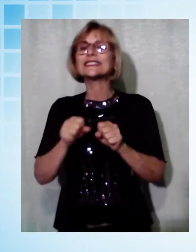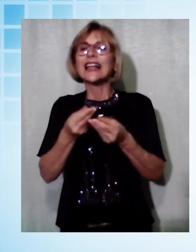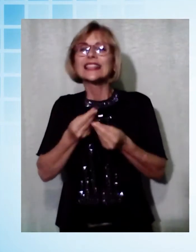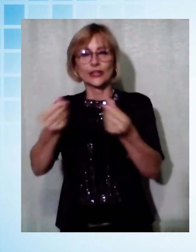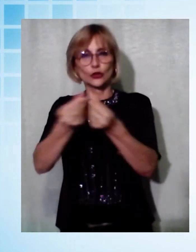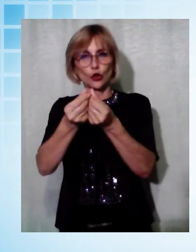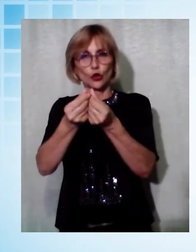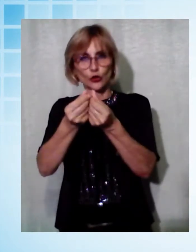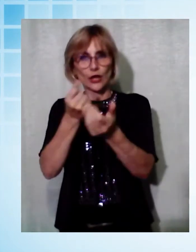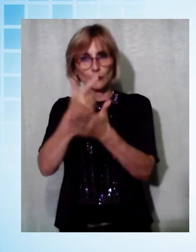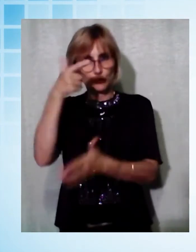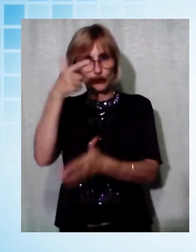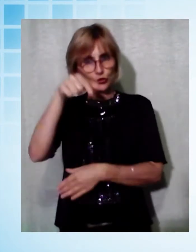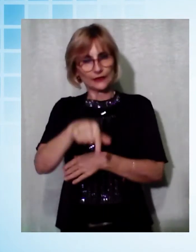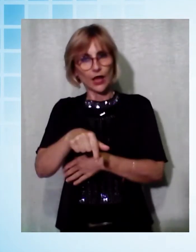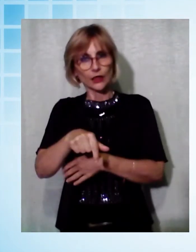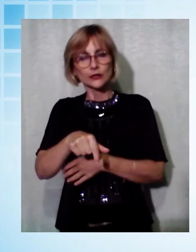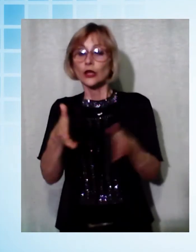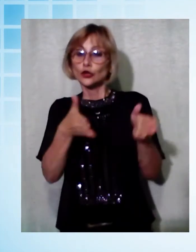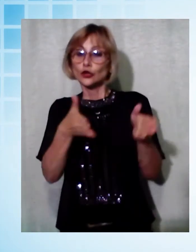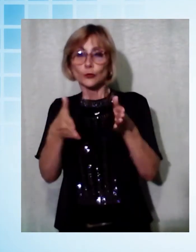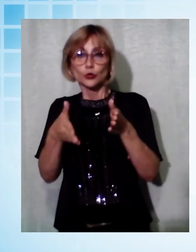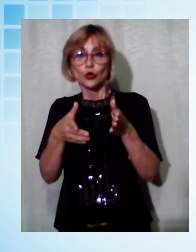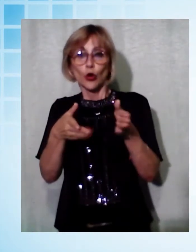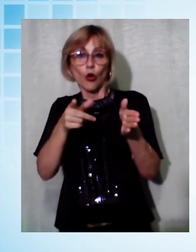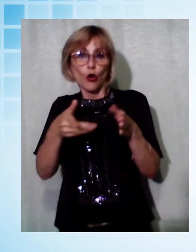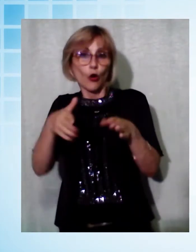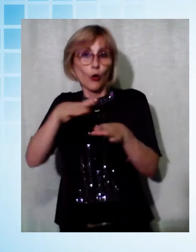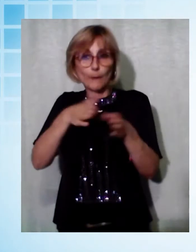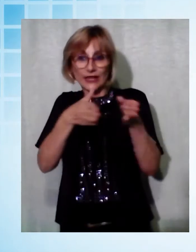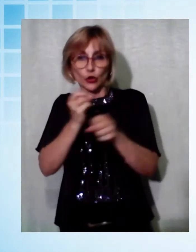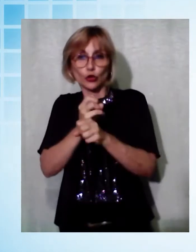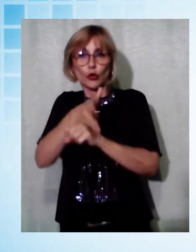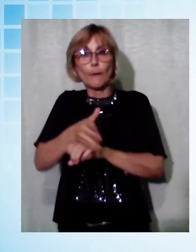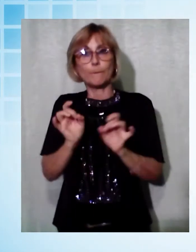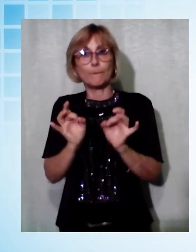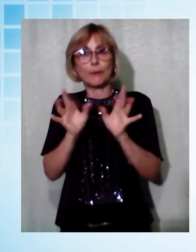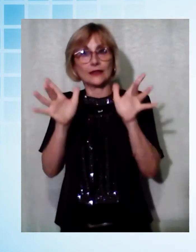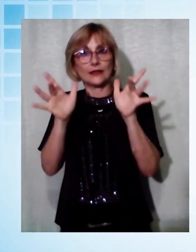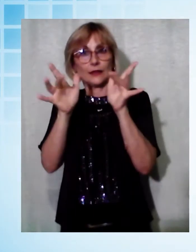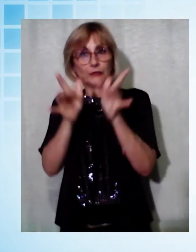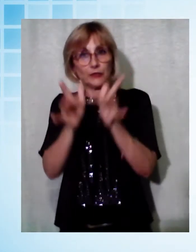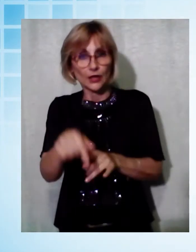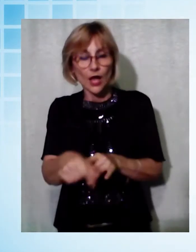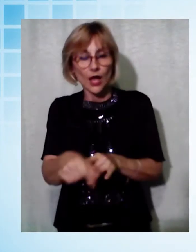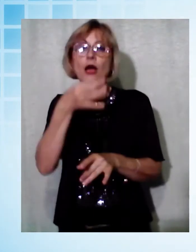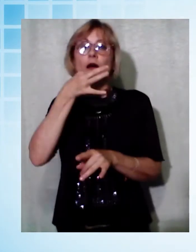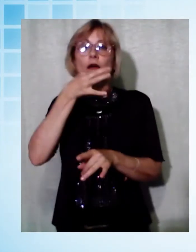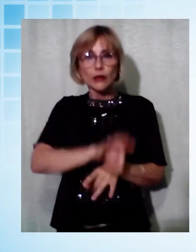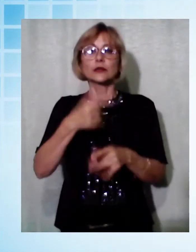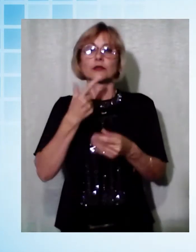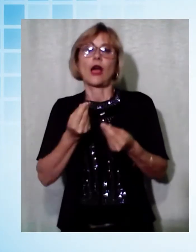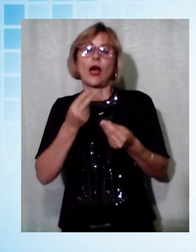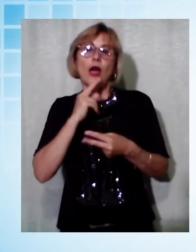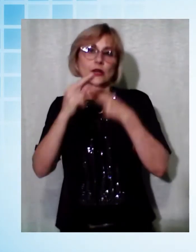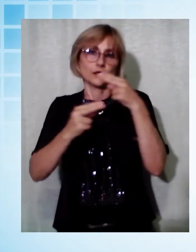momento di pandemia, riesca effettivamente a venire incontro a quelle che sono le esigenze del territorio. E da quello che